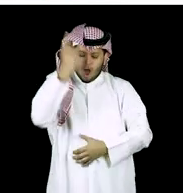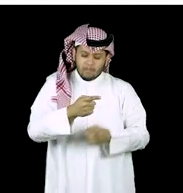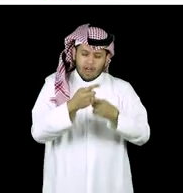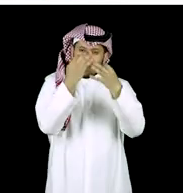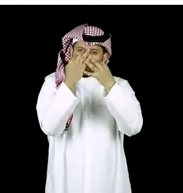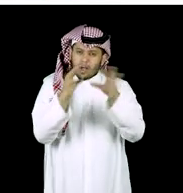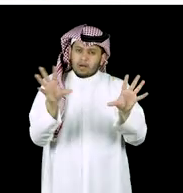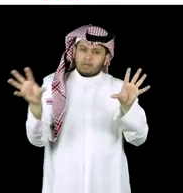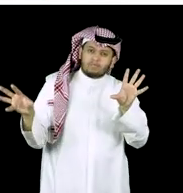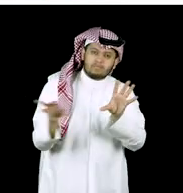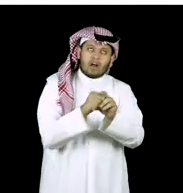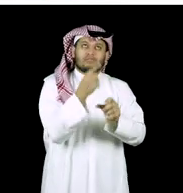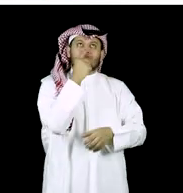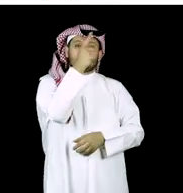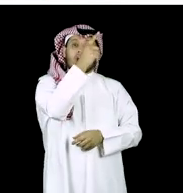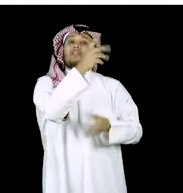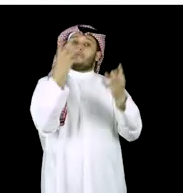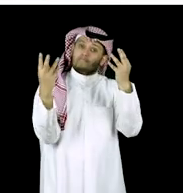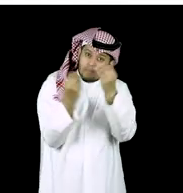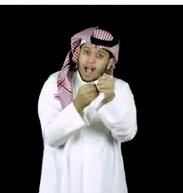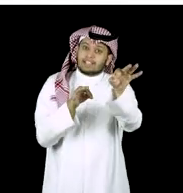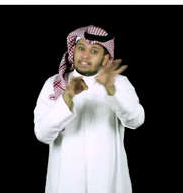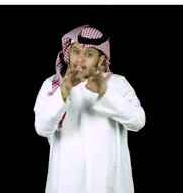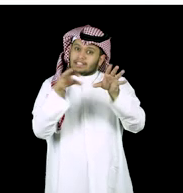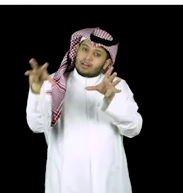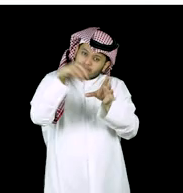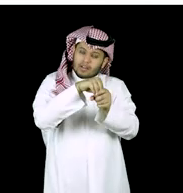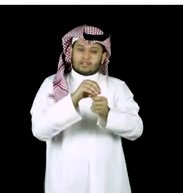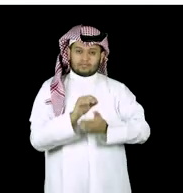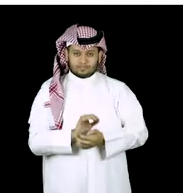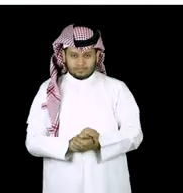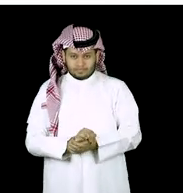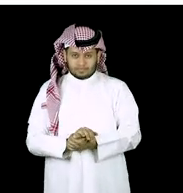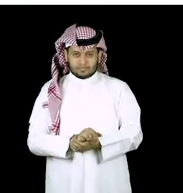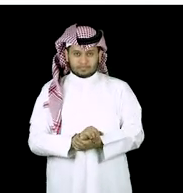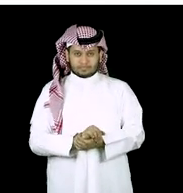جملتها منهجه السياسي الذي يسير عليه.